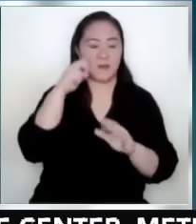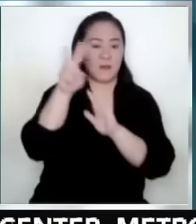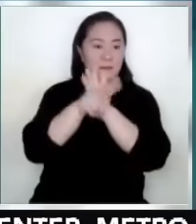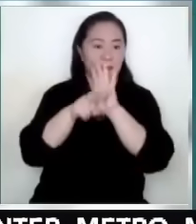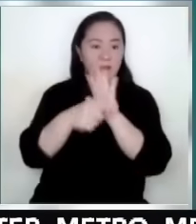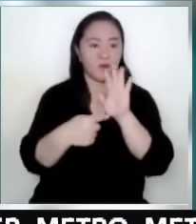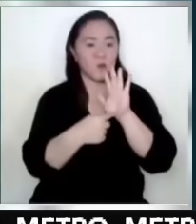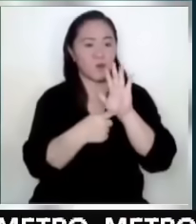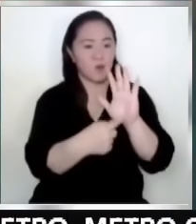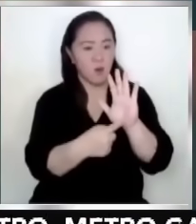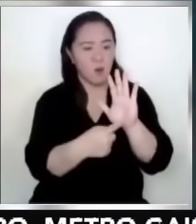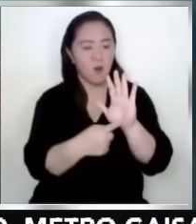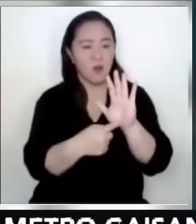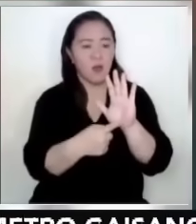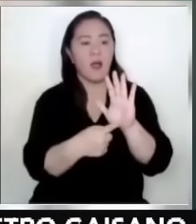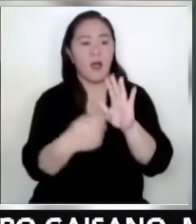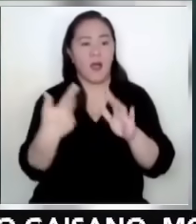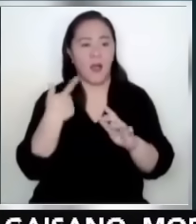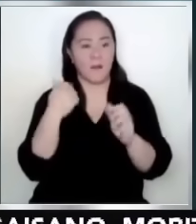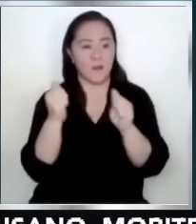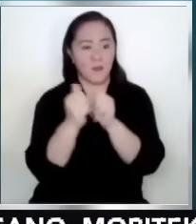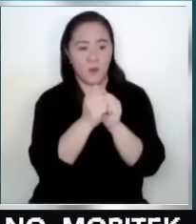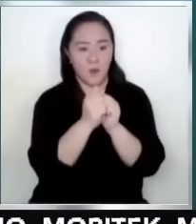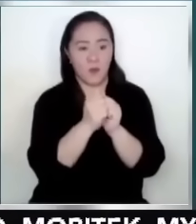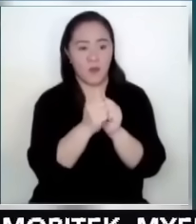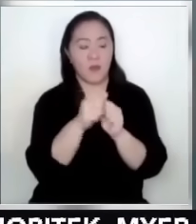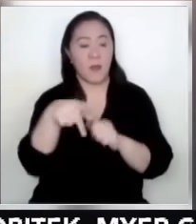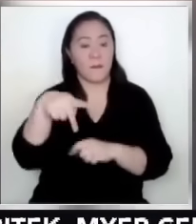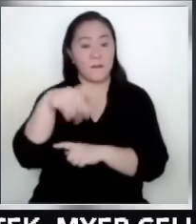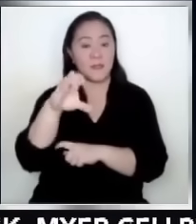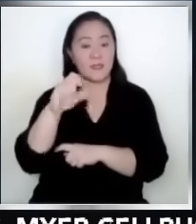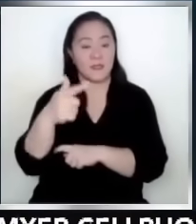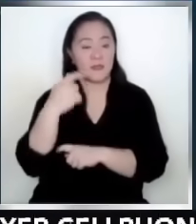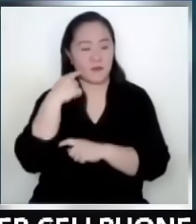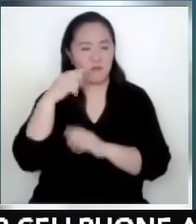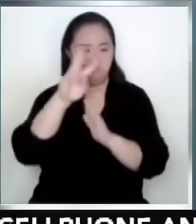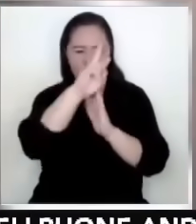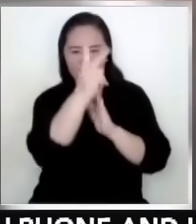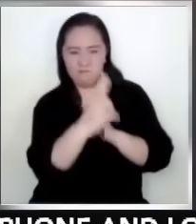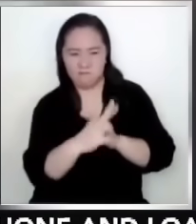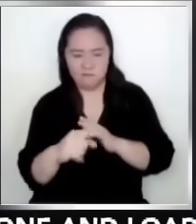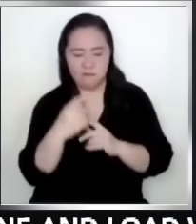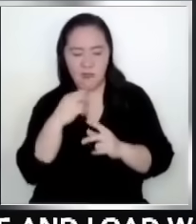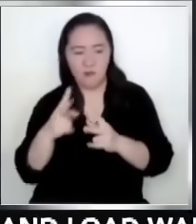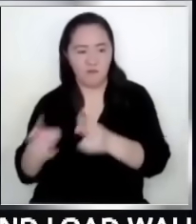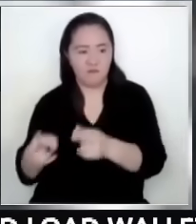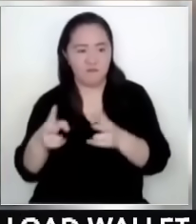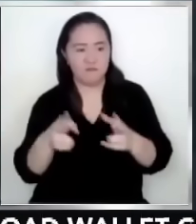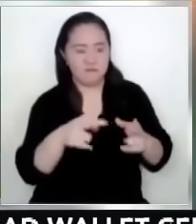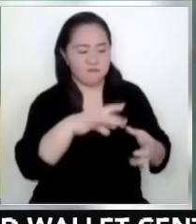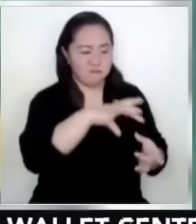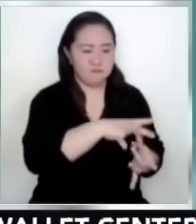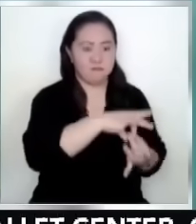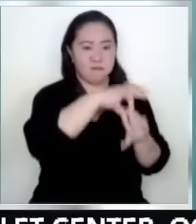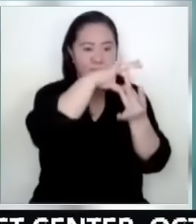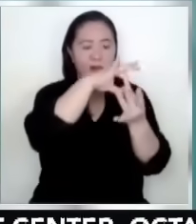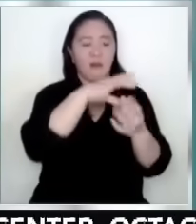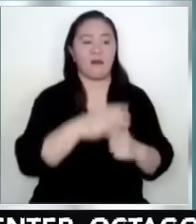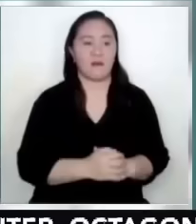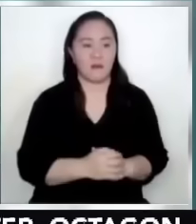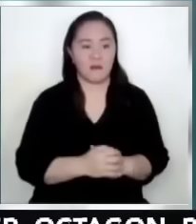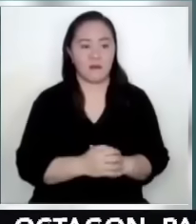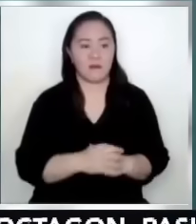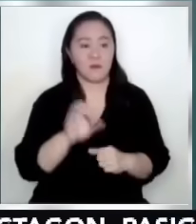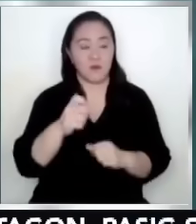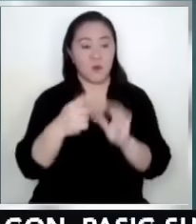media, makikitang pinutol ng isang PCG diver ang lubid na nag-aangkla ng barrier sa bahura. Ayon sa ilang